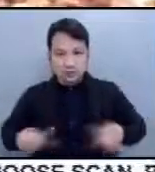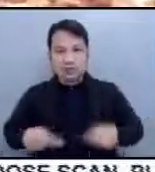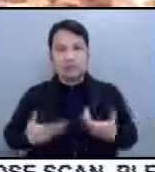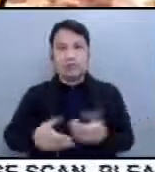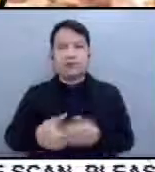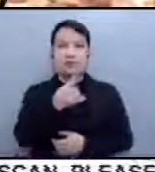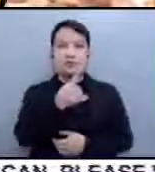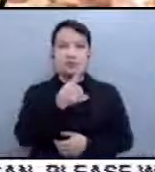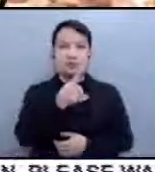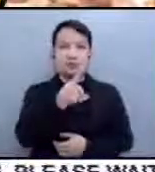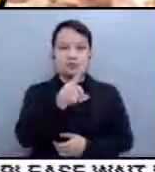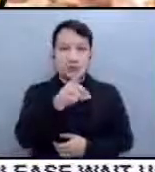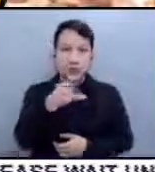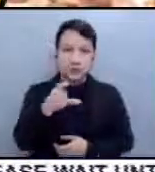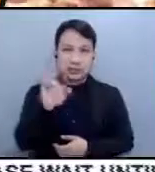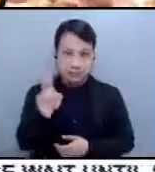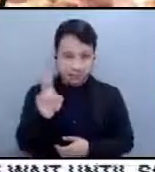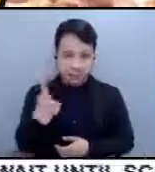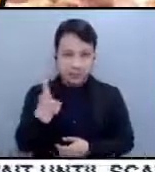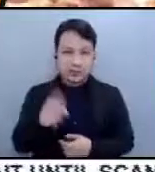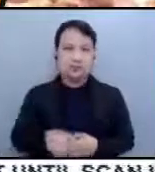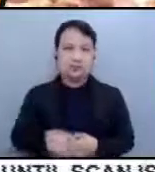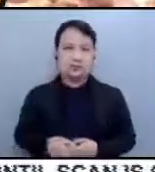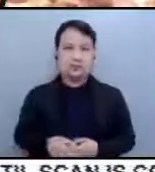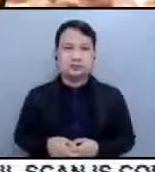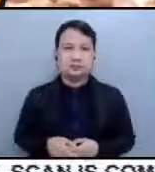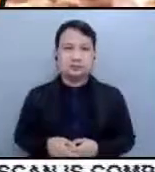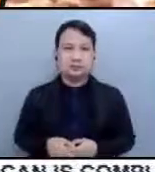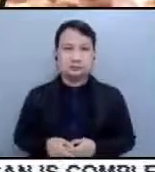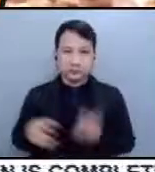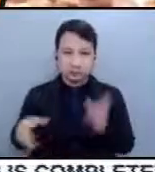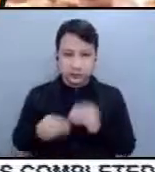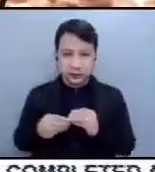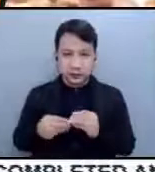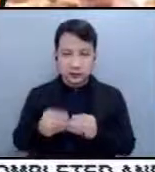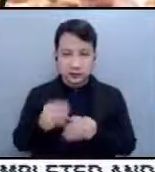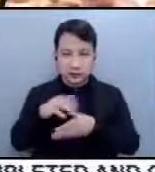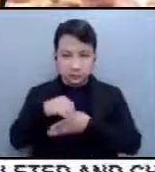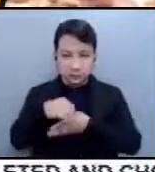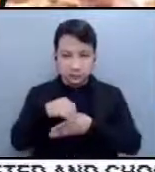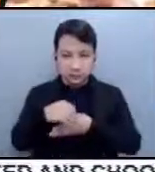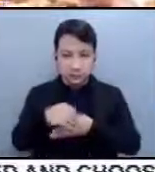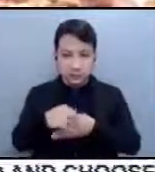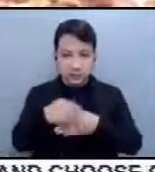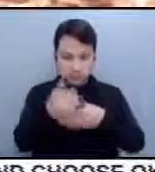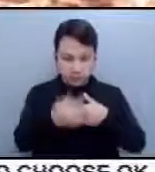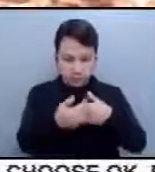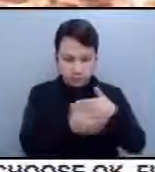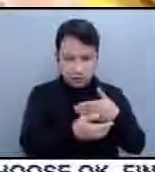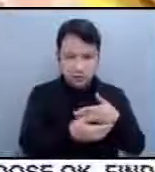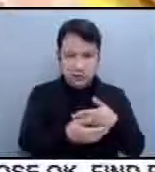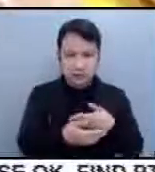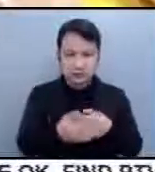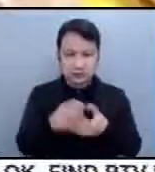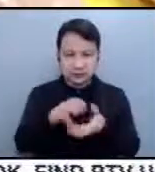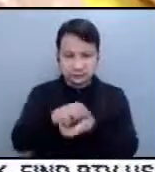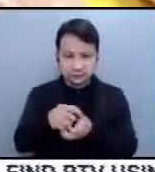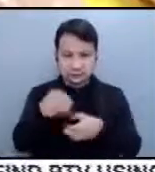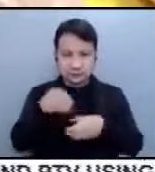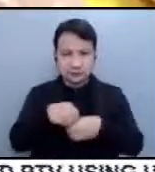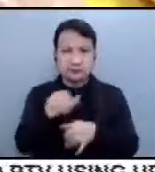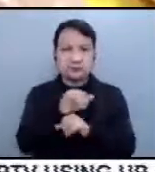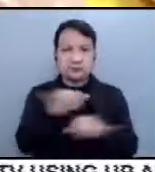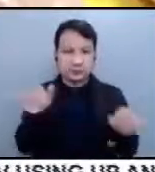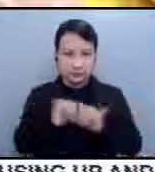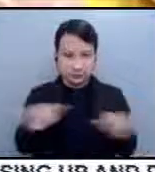170 pesos per kilo. Yung pagdating naman sa karne, ang pork chop, ang giniling, ang laman, halos isa lang ang